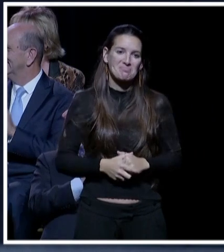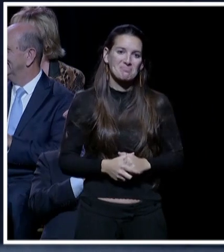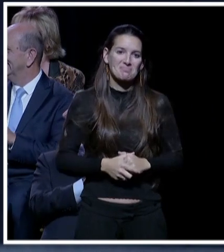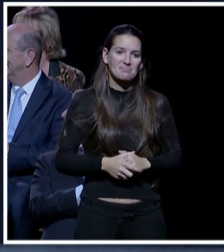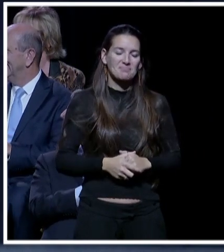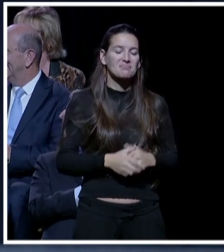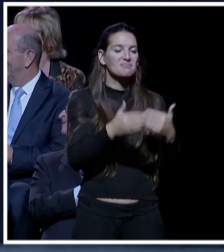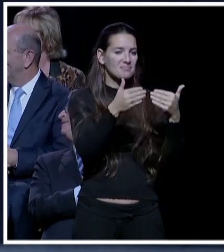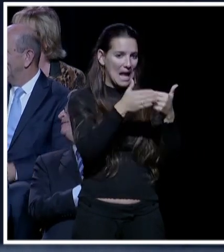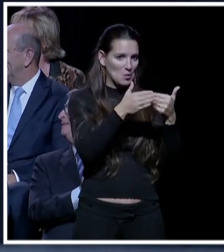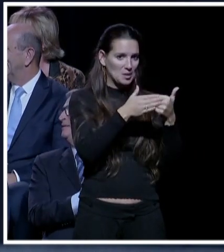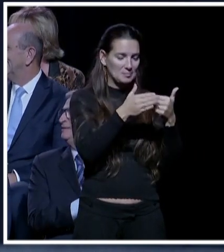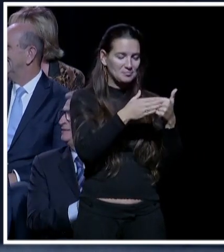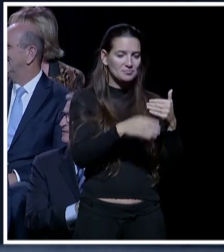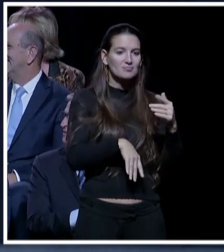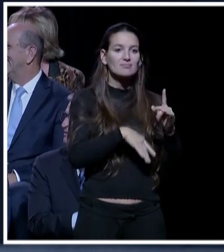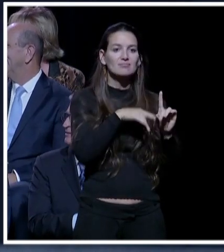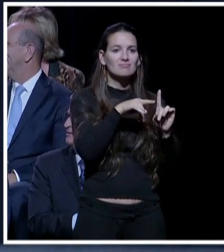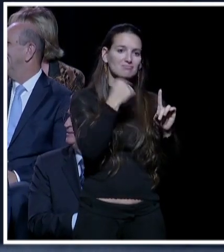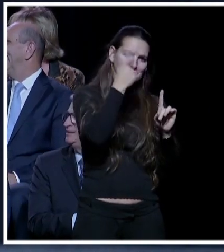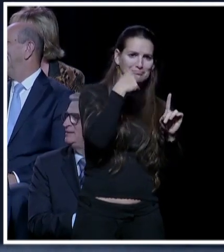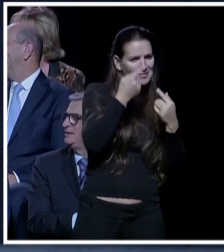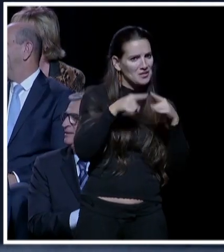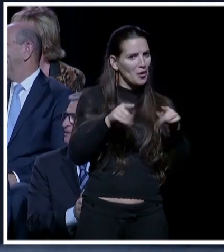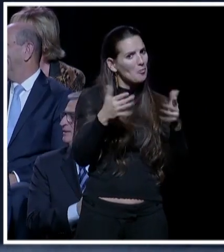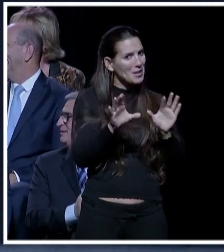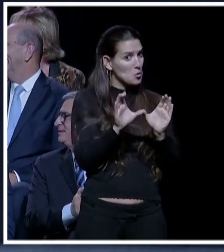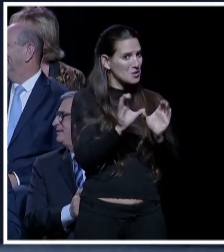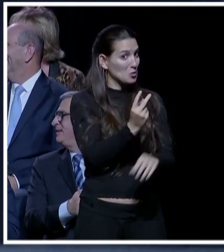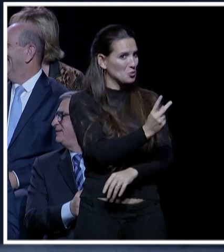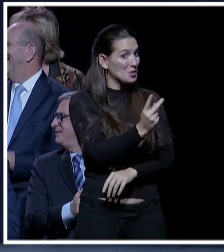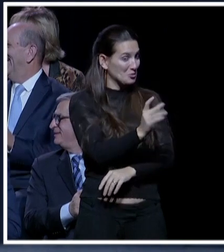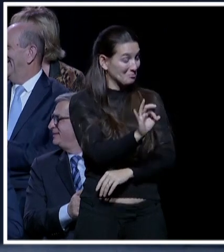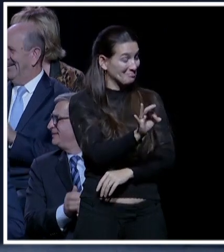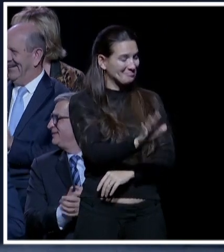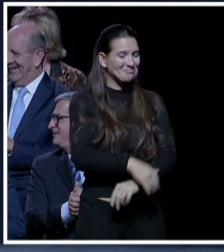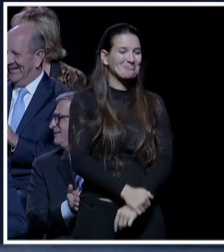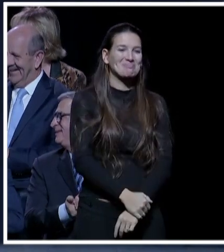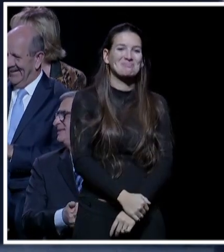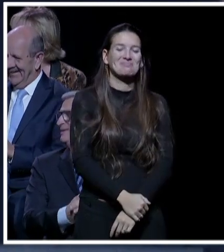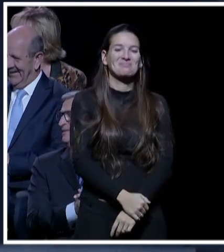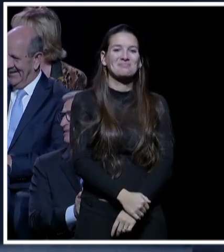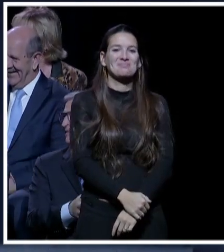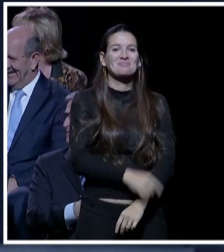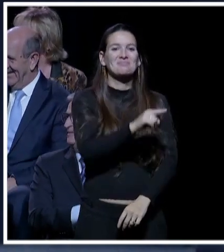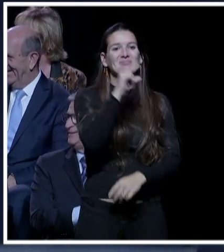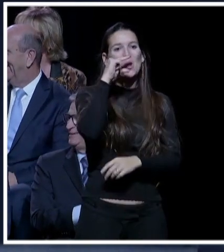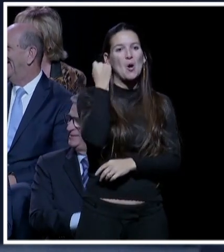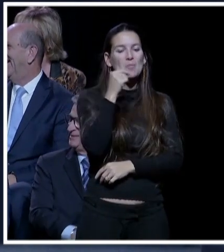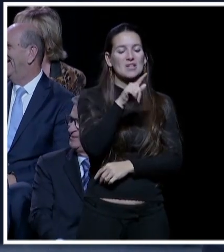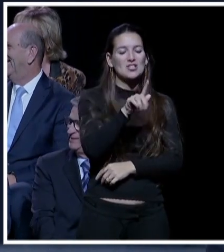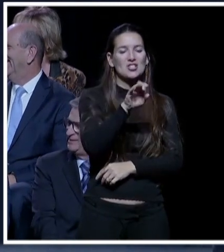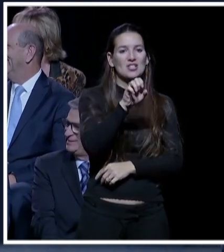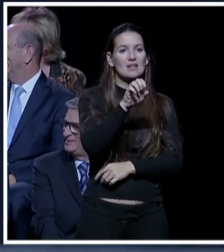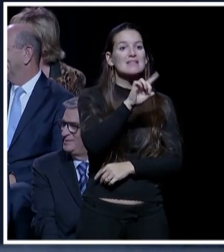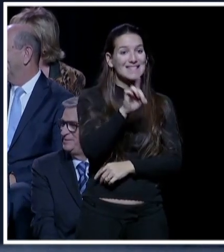À ses côtés, je vous en parlais, donc ils ne se ressemblent pas trop, mais ils sont cousins, cousins germains. C'est Christian Zédé.